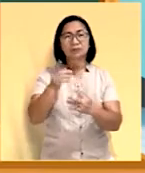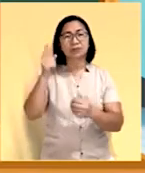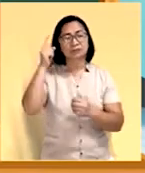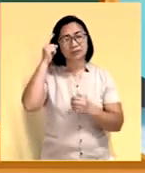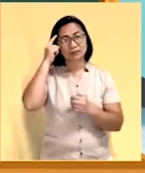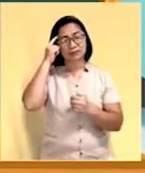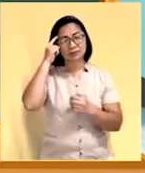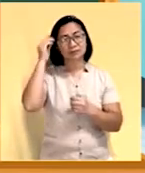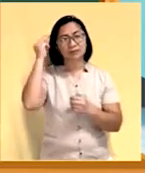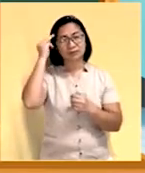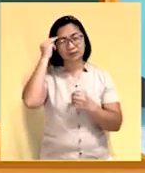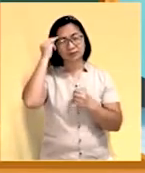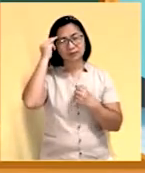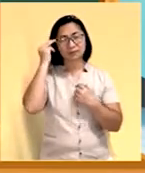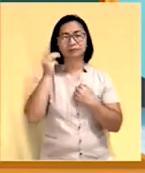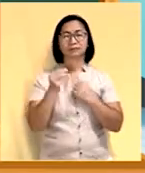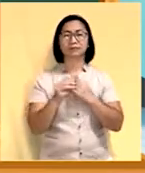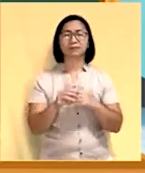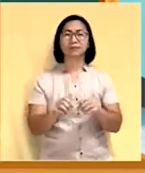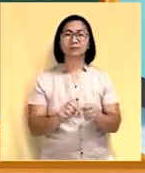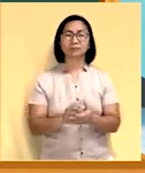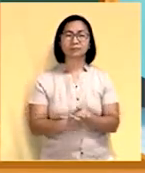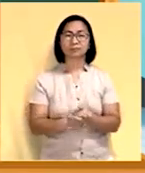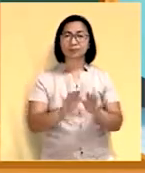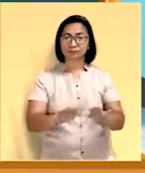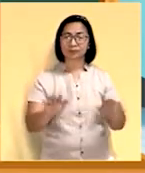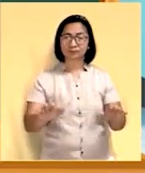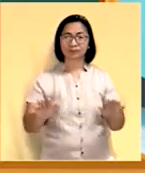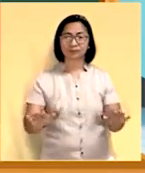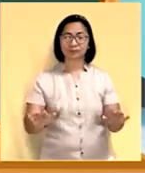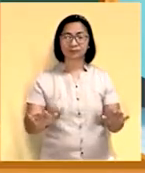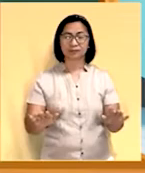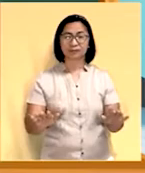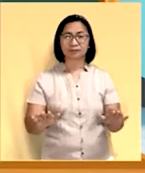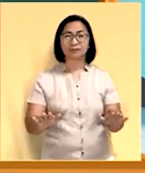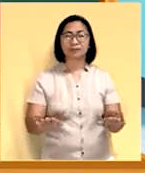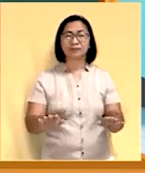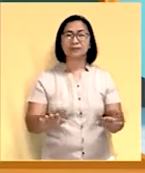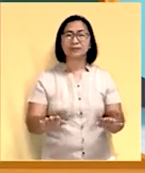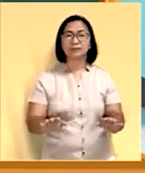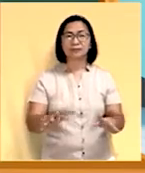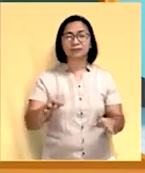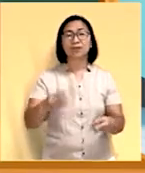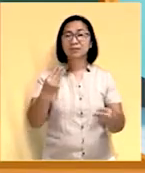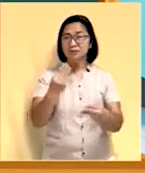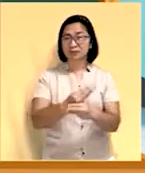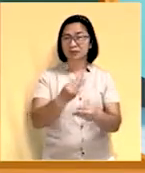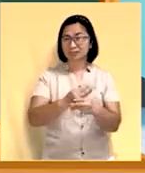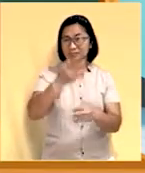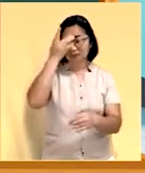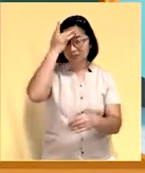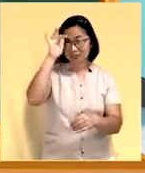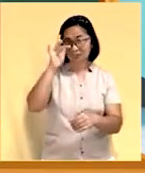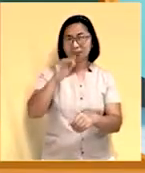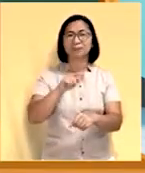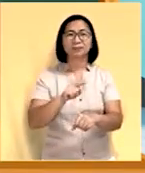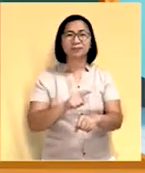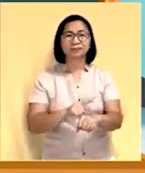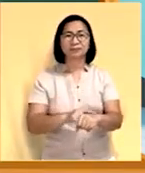isip o mentally. Mga bata, it's Mathalino time!